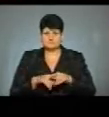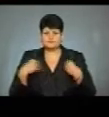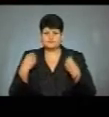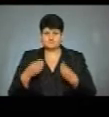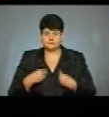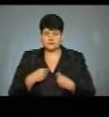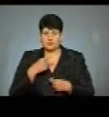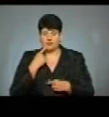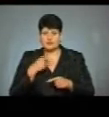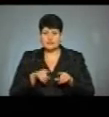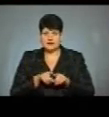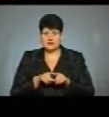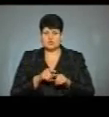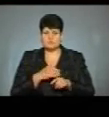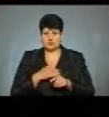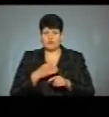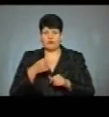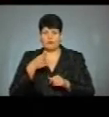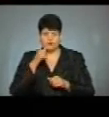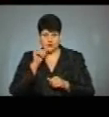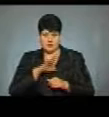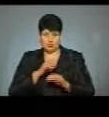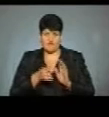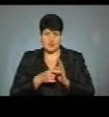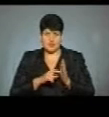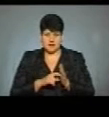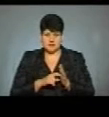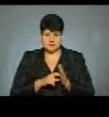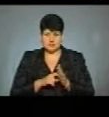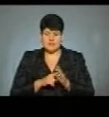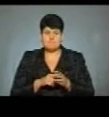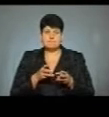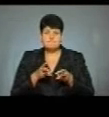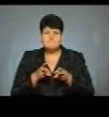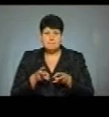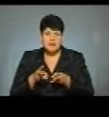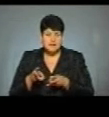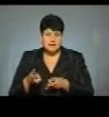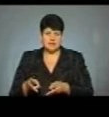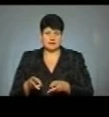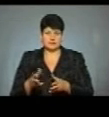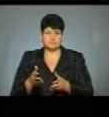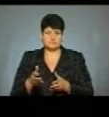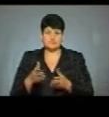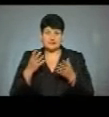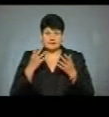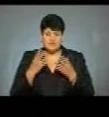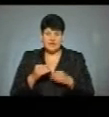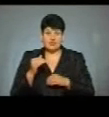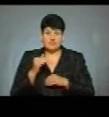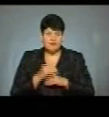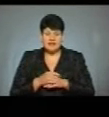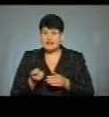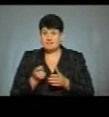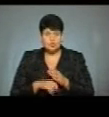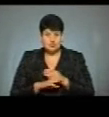одязі. Каже, така ж температура в класі була вчора. Хоча і палили цілий день, і вечір не